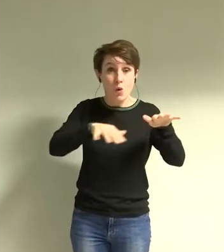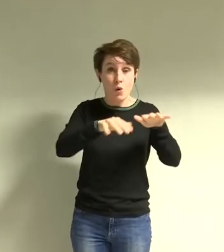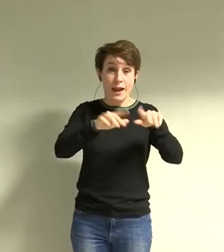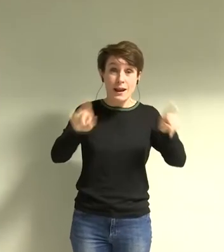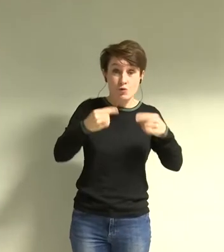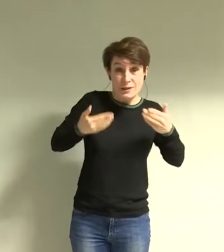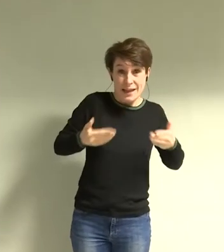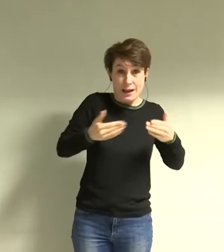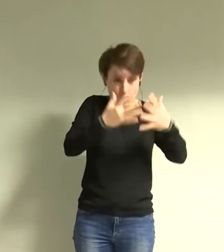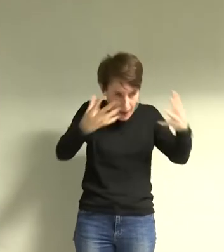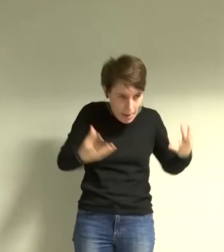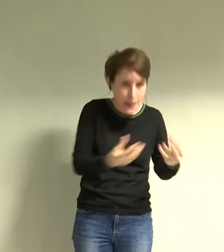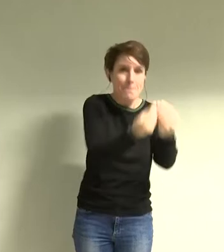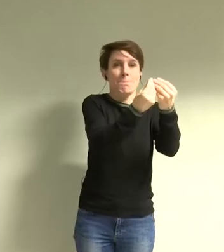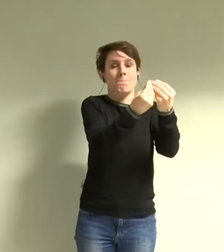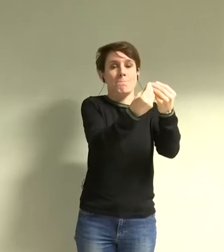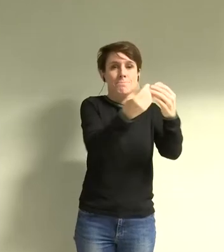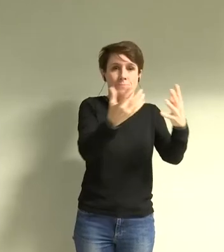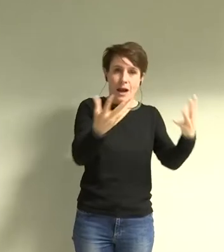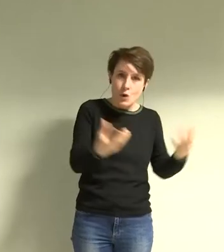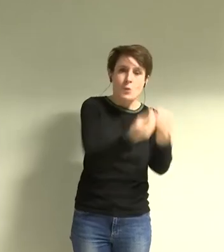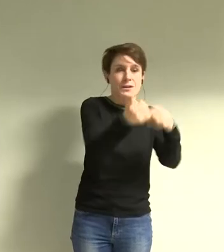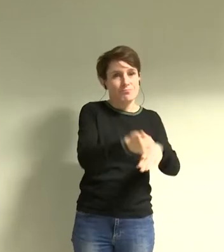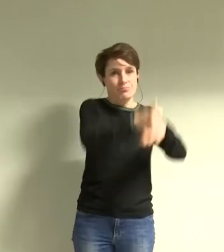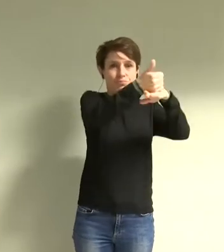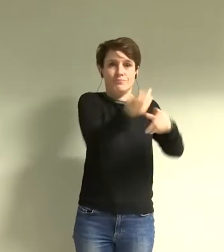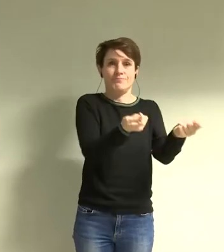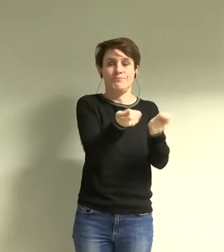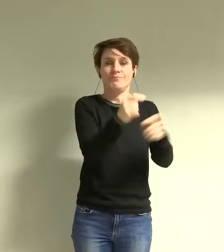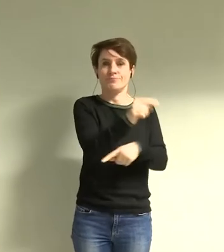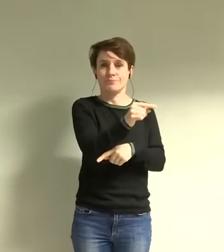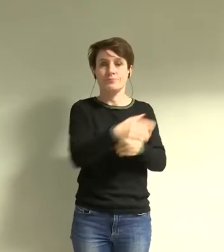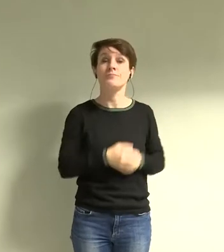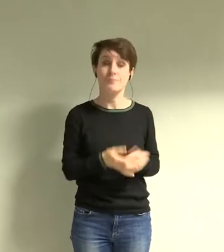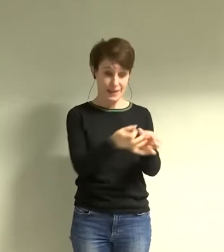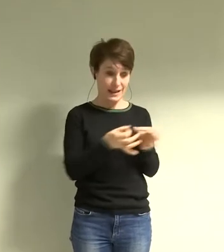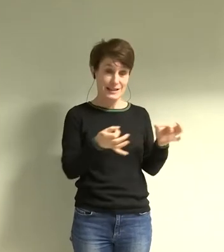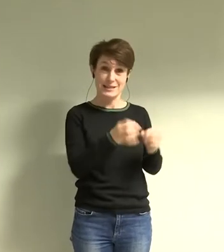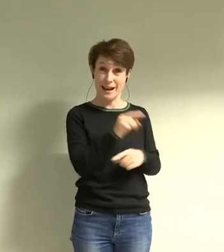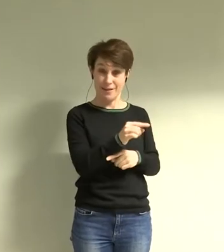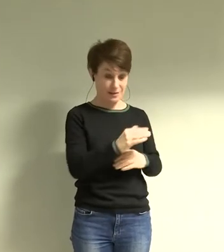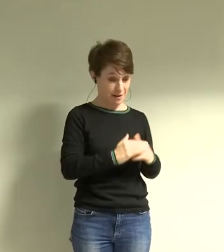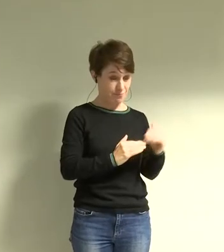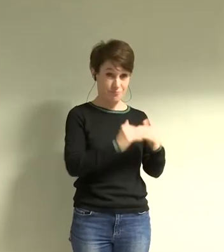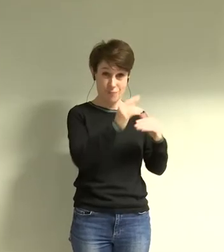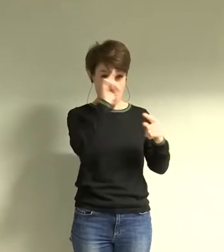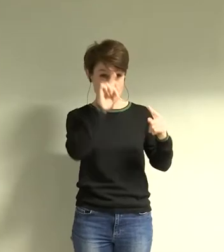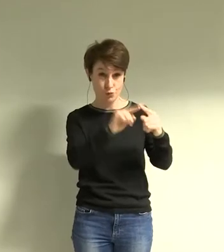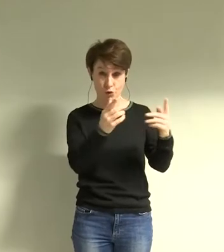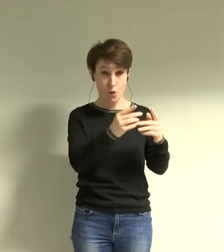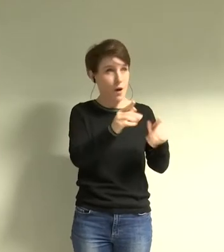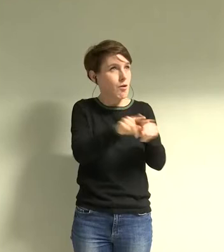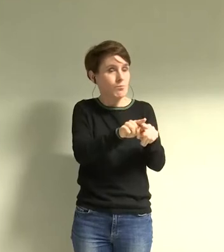de leur partenaire cette salle en effet été conçu pour être le coeur d'un réseau dynamique sur notre